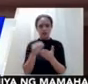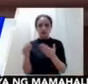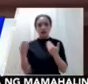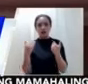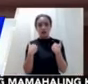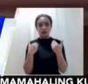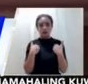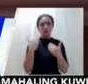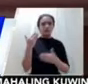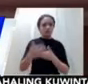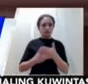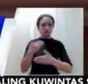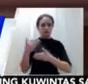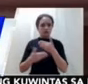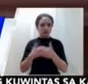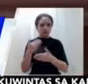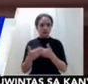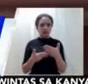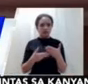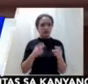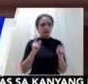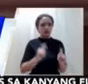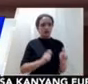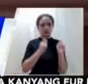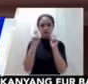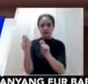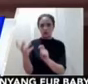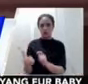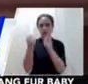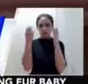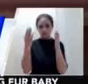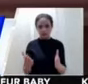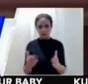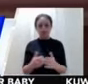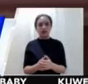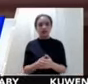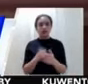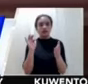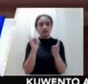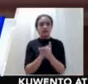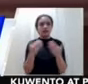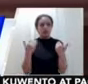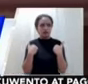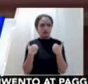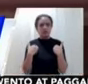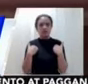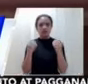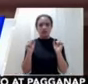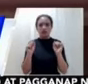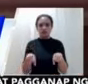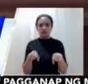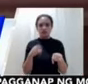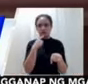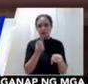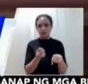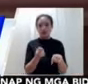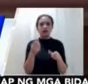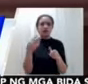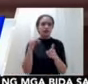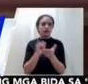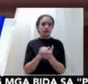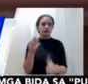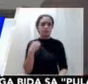magpra-process ng transfer of ownership. Kwan po yan, meron po tayo, masasabi po natin na miyembro sila